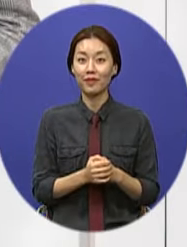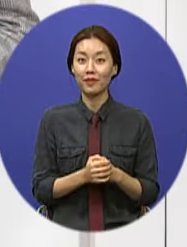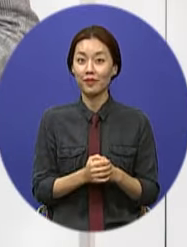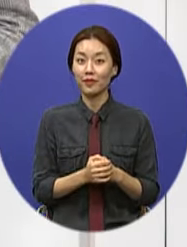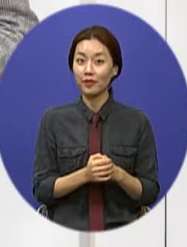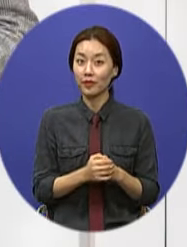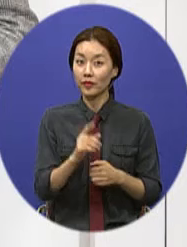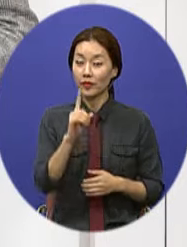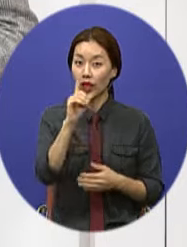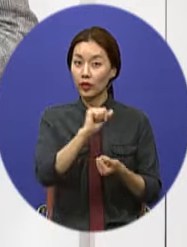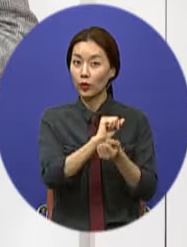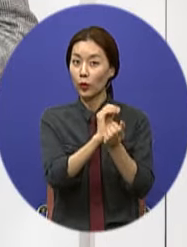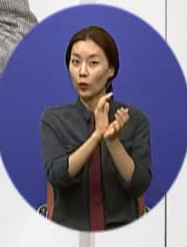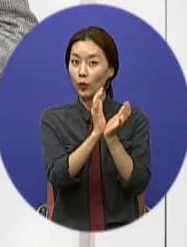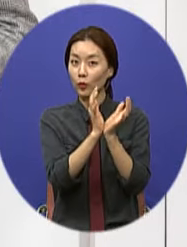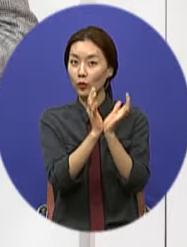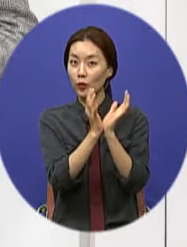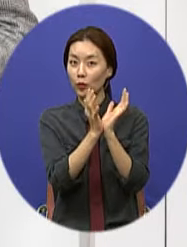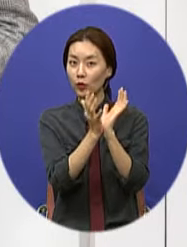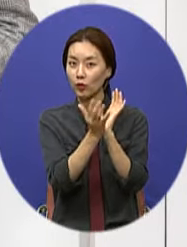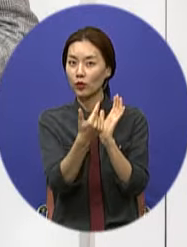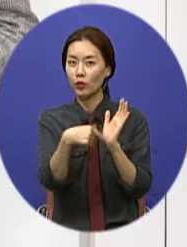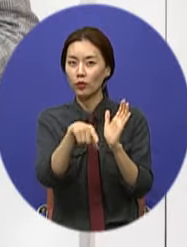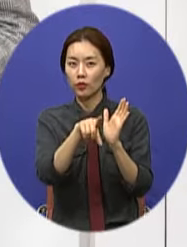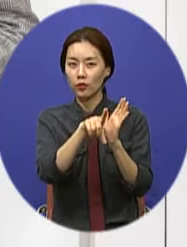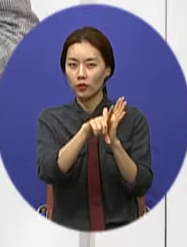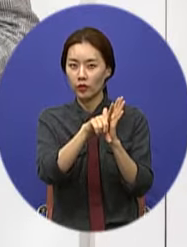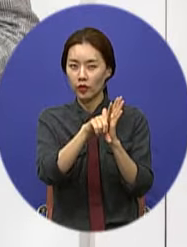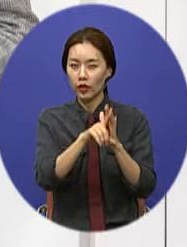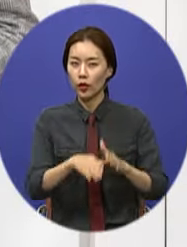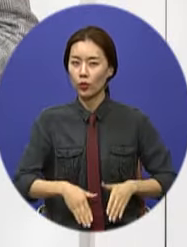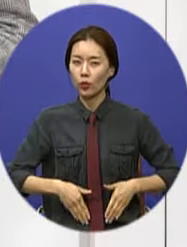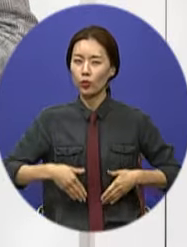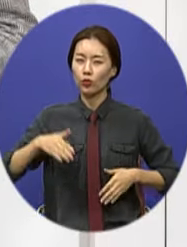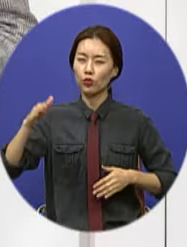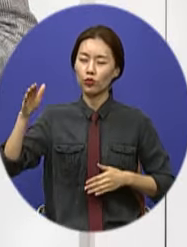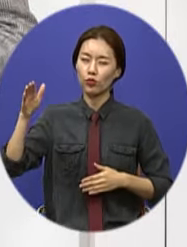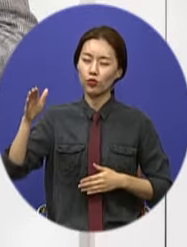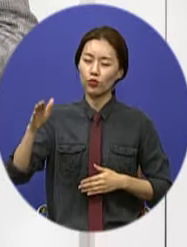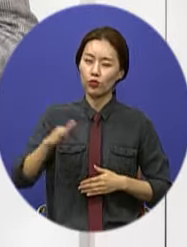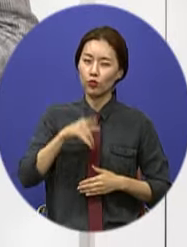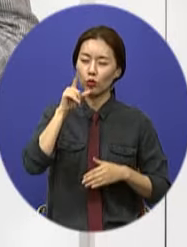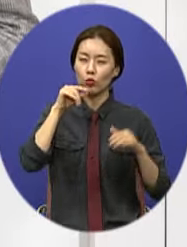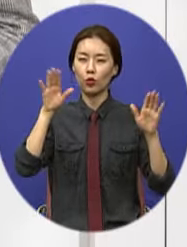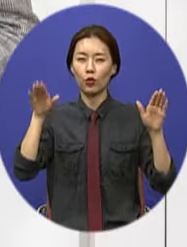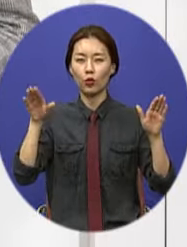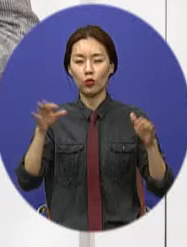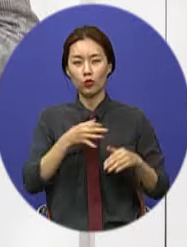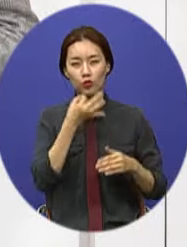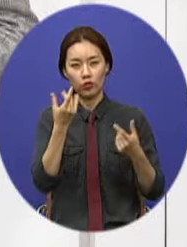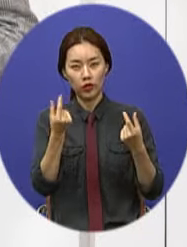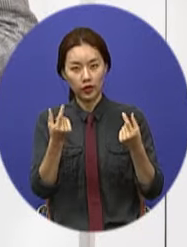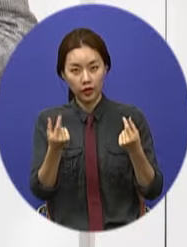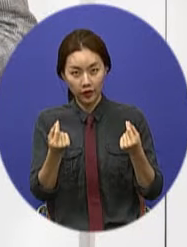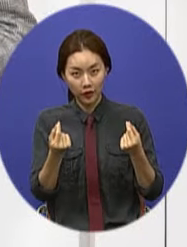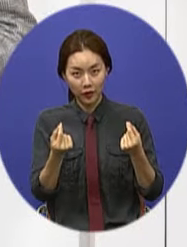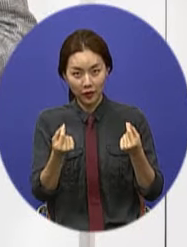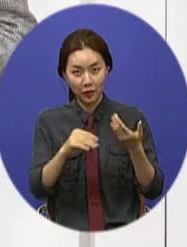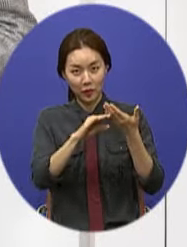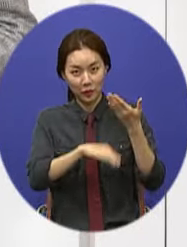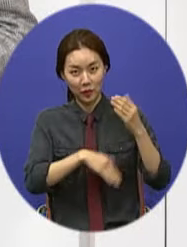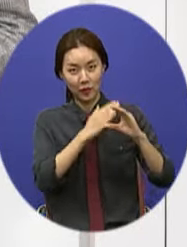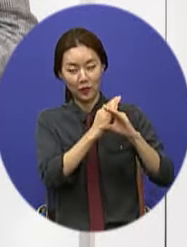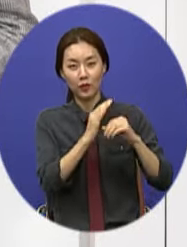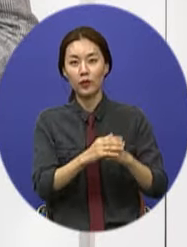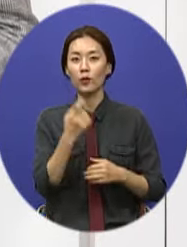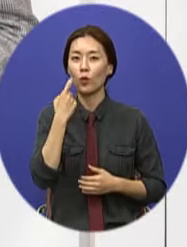송이 국화꽃을 피우기 위해 봄부터 소적새는 그렇게 울었나 보다. 중략.